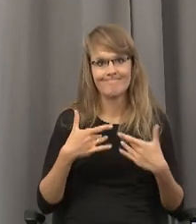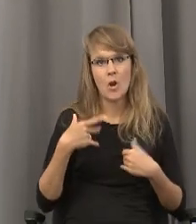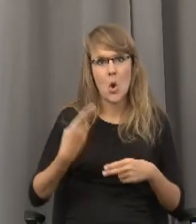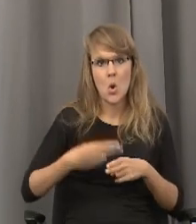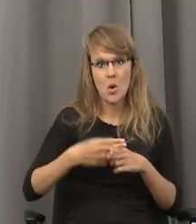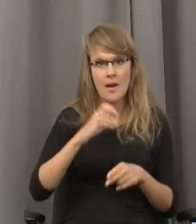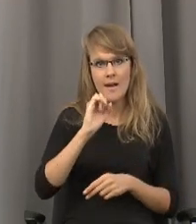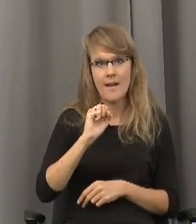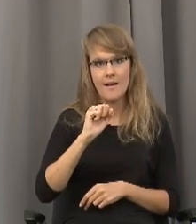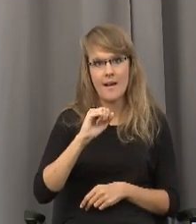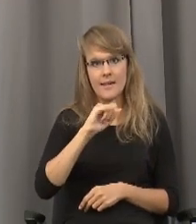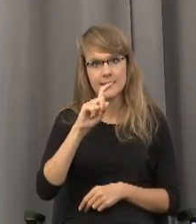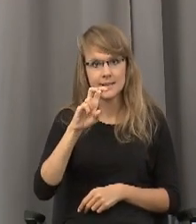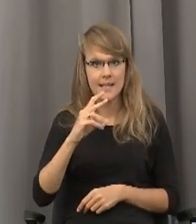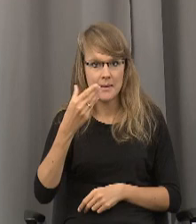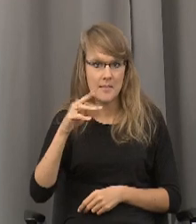chorobę Alzheimera.